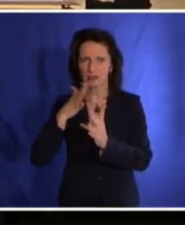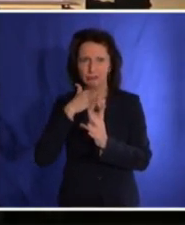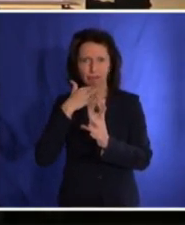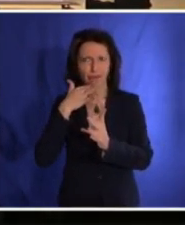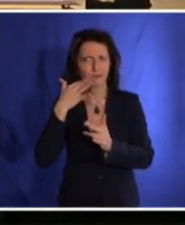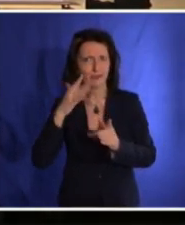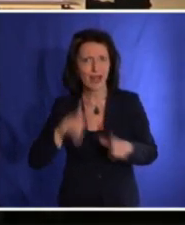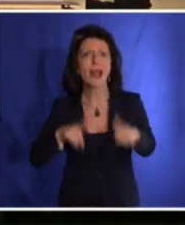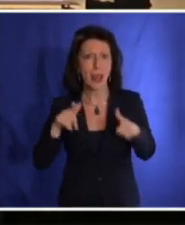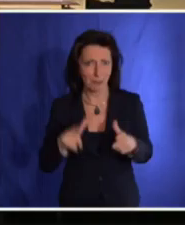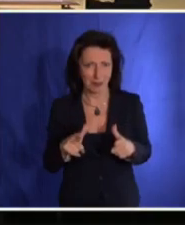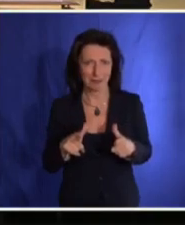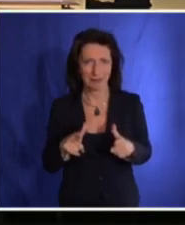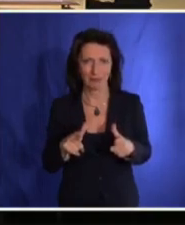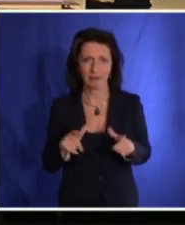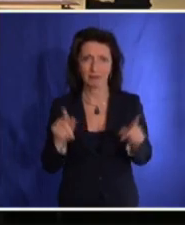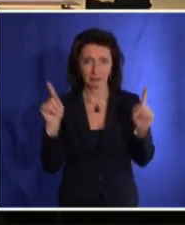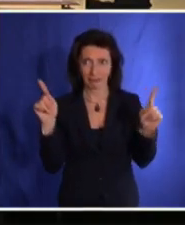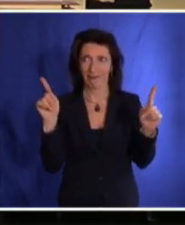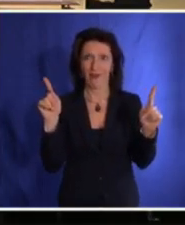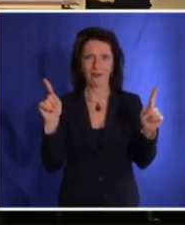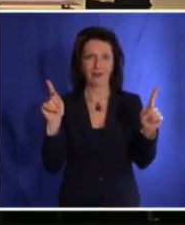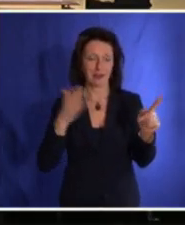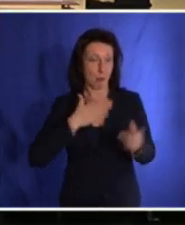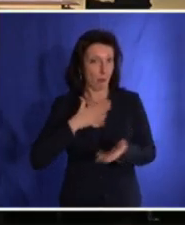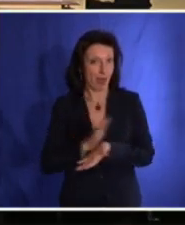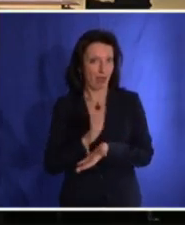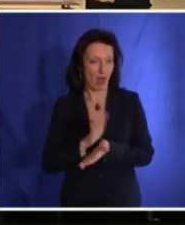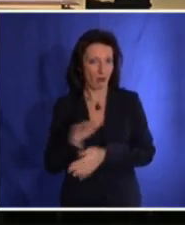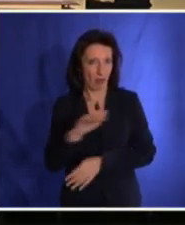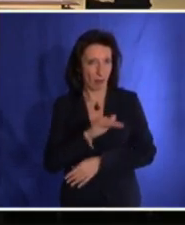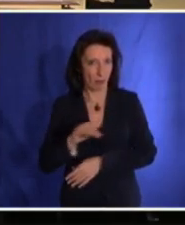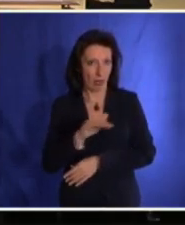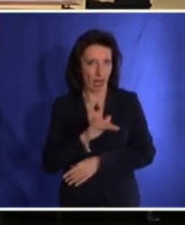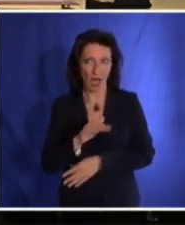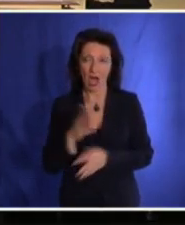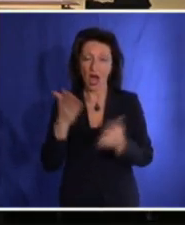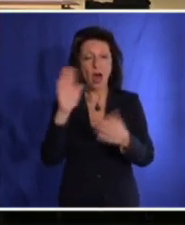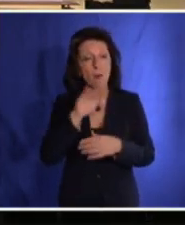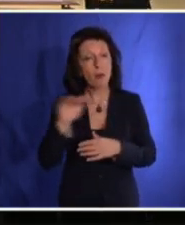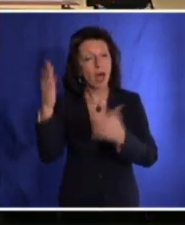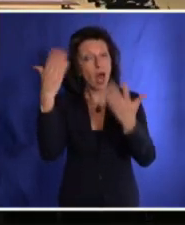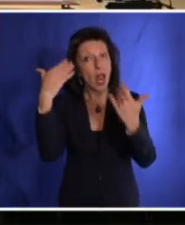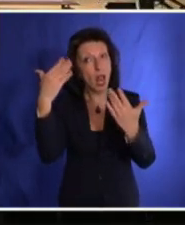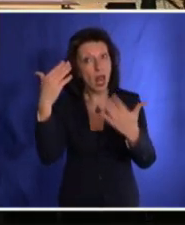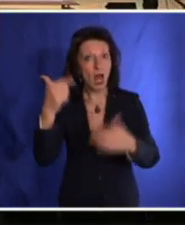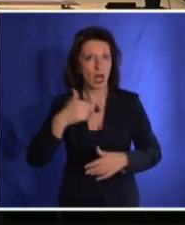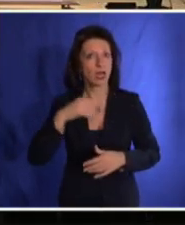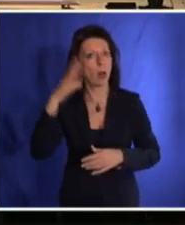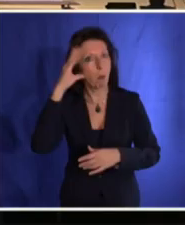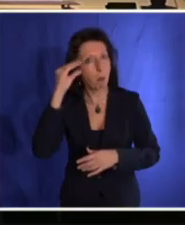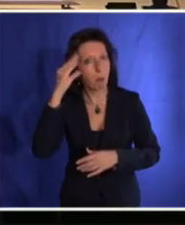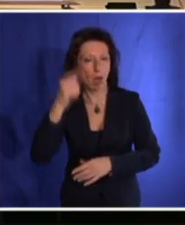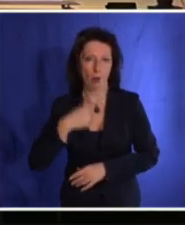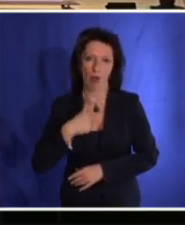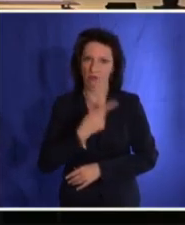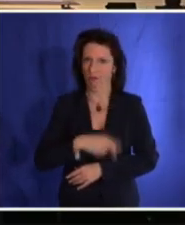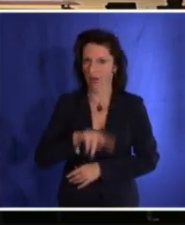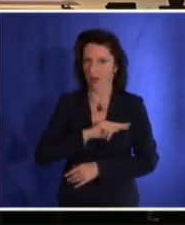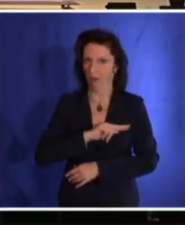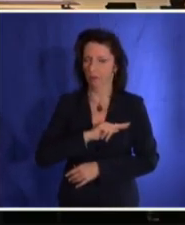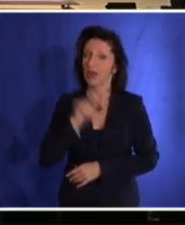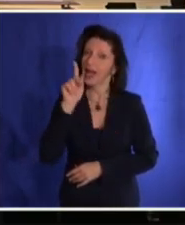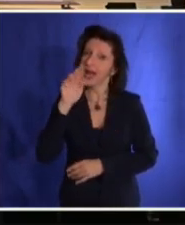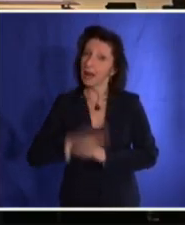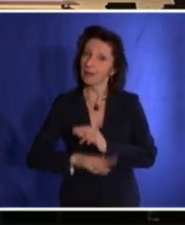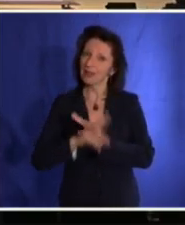unmittelbaren Aufgabenbereich, für den ich stehe, für unsere Bäuerinnen und Bauern in den ländlichen Regionen. Aber der